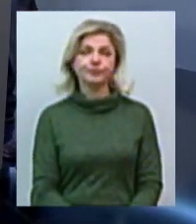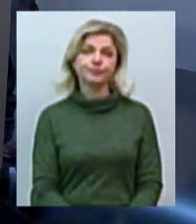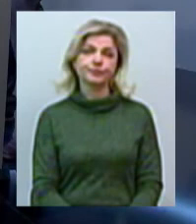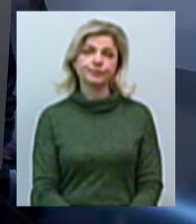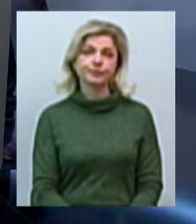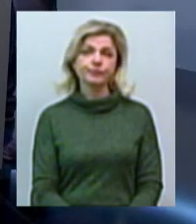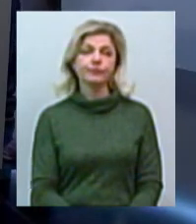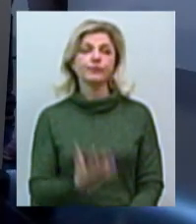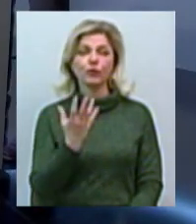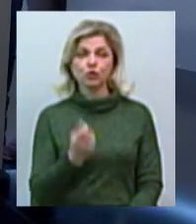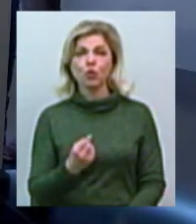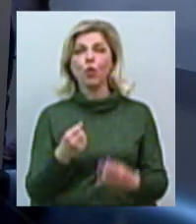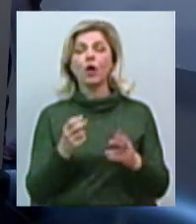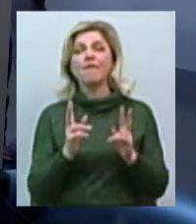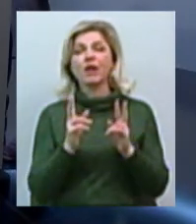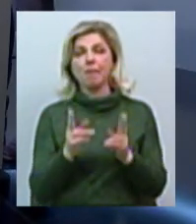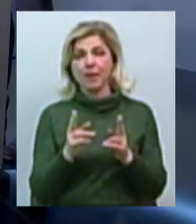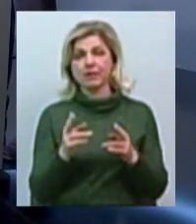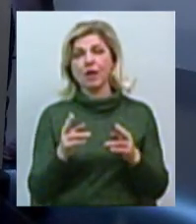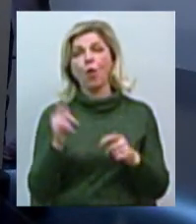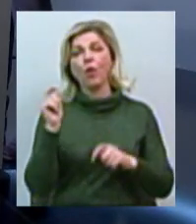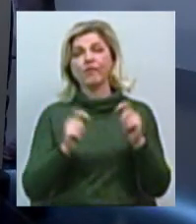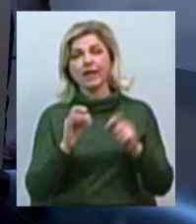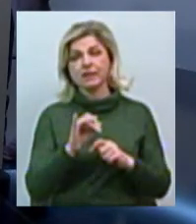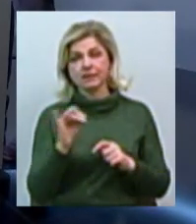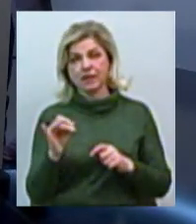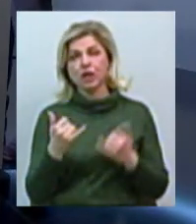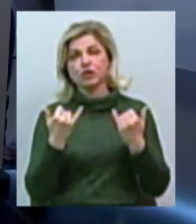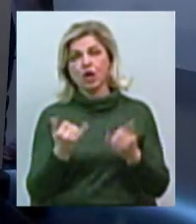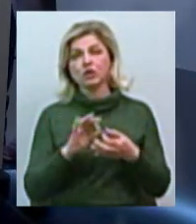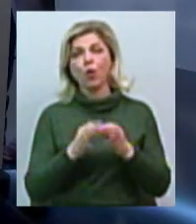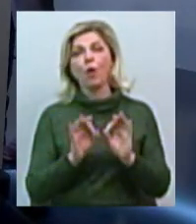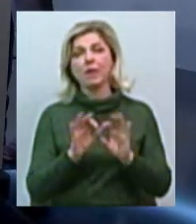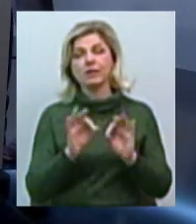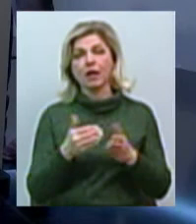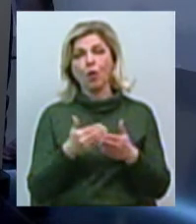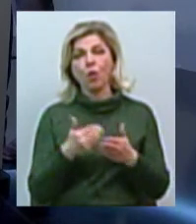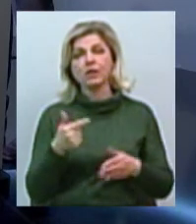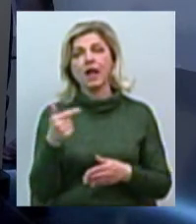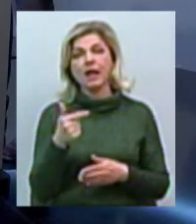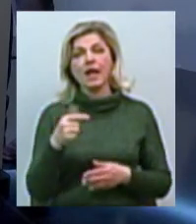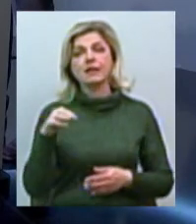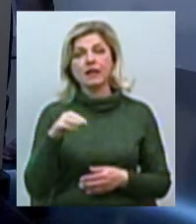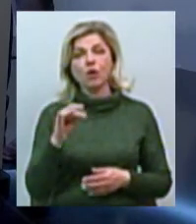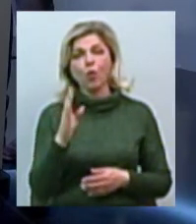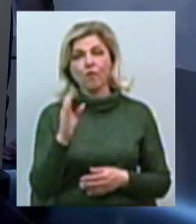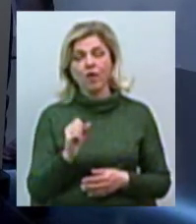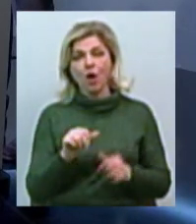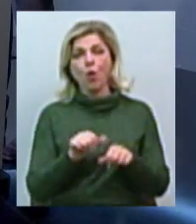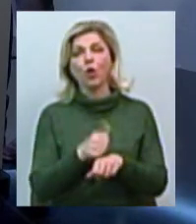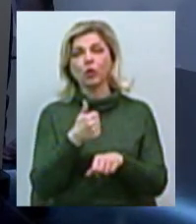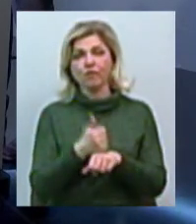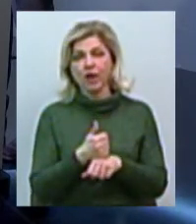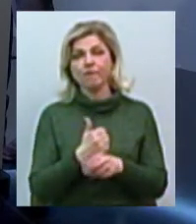Ще один фрагмент прес-конференції, про яку я згадав. Зараз коментар від Галини Третьякової, голови Комітету Верховної Ради з